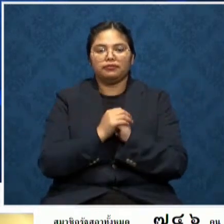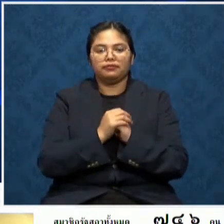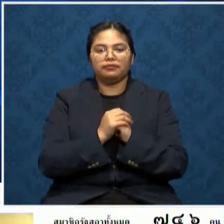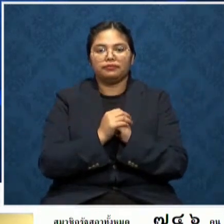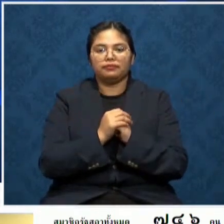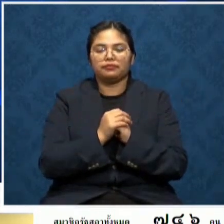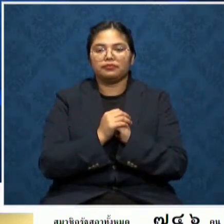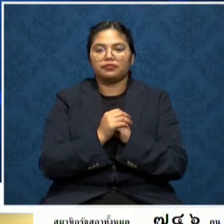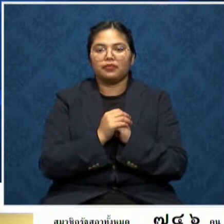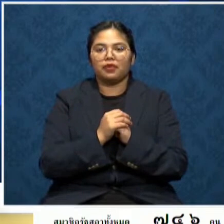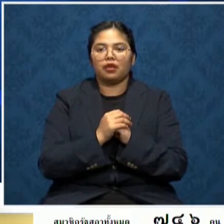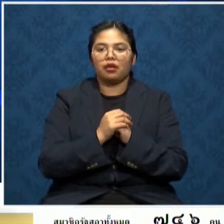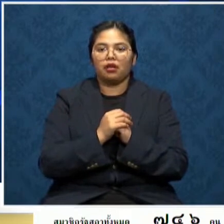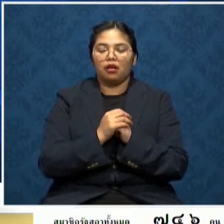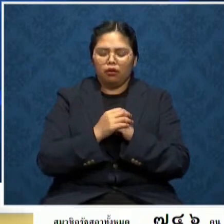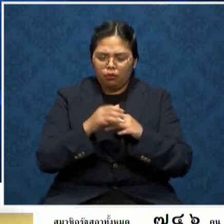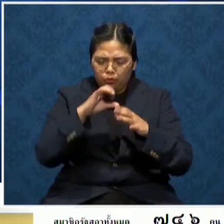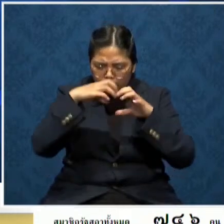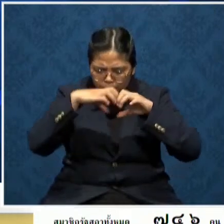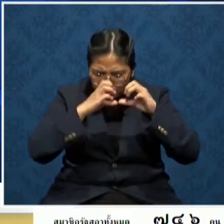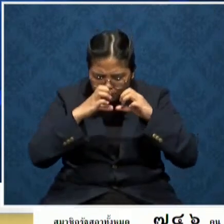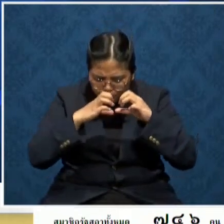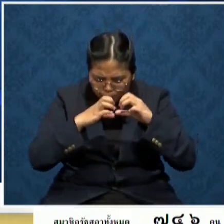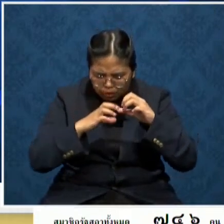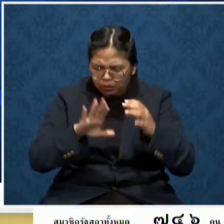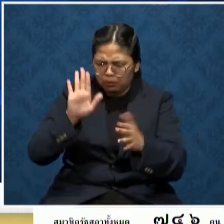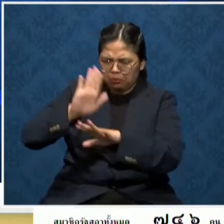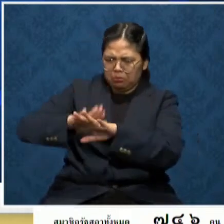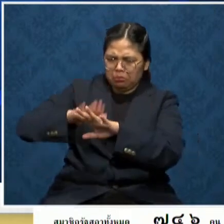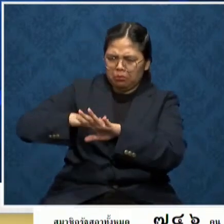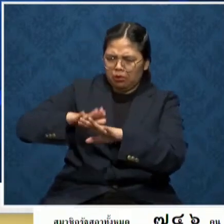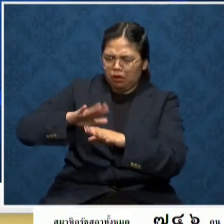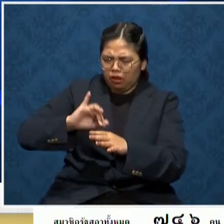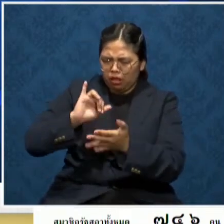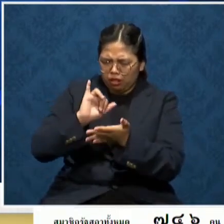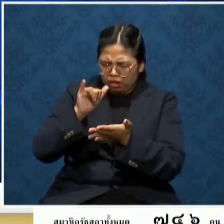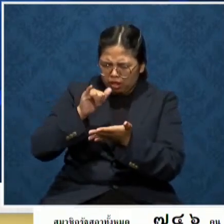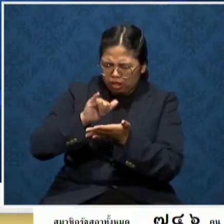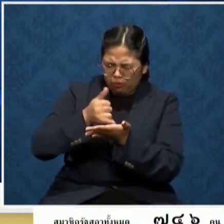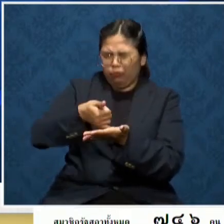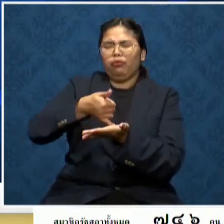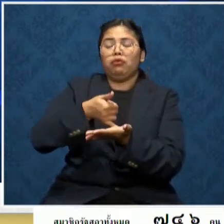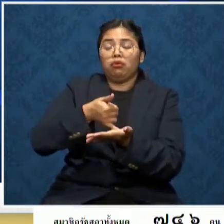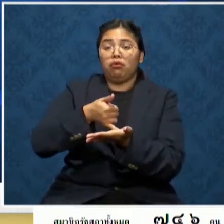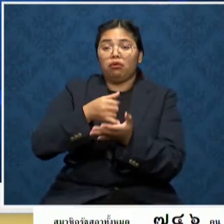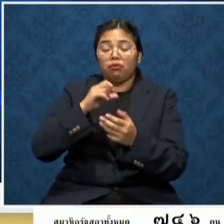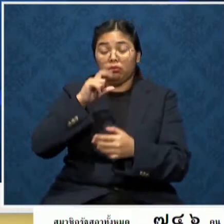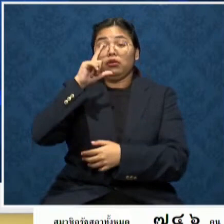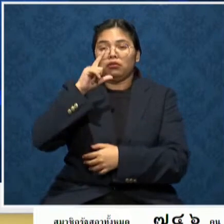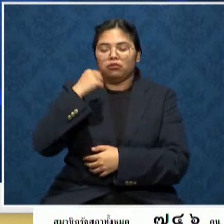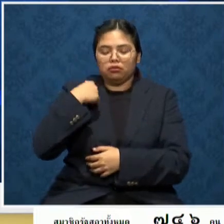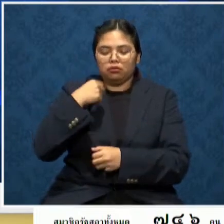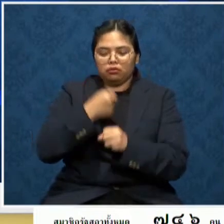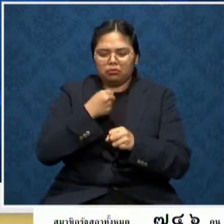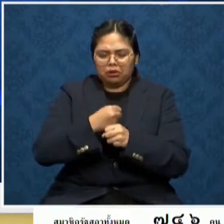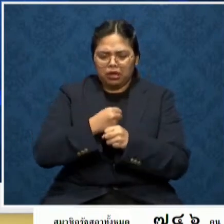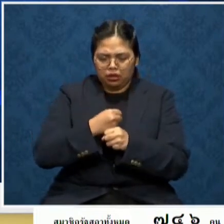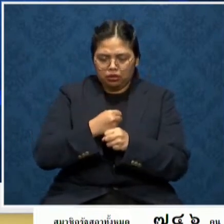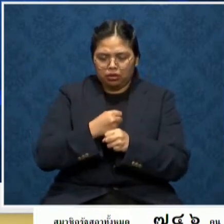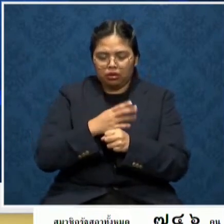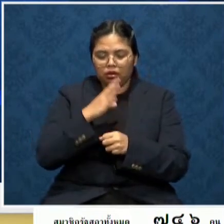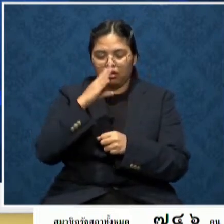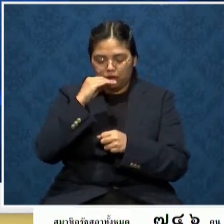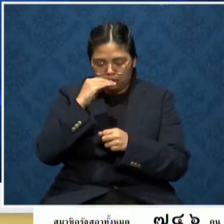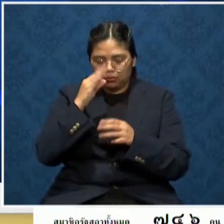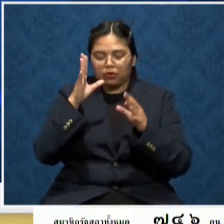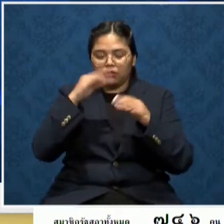เทคนิกแพทหคนโดนปกตอนตี 3 เพรคุหมอ is use a lapจำเปตรใช้ผลบุคลาบรเห่านี้งีบกงีบกล